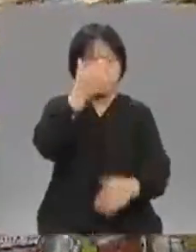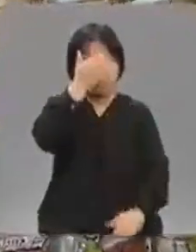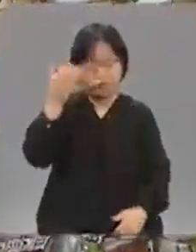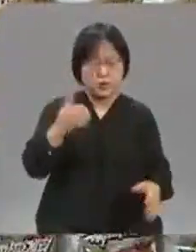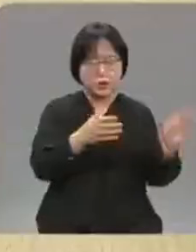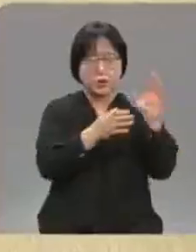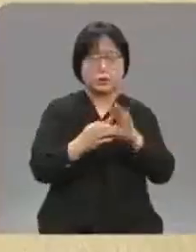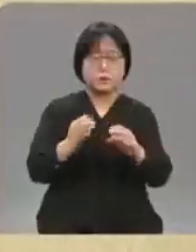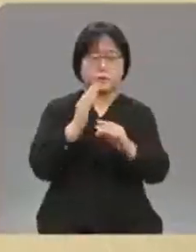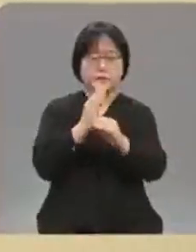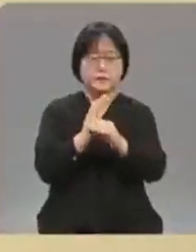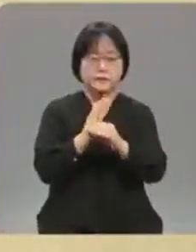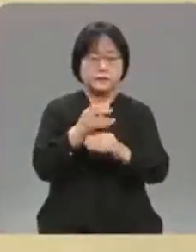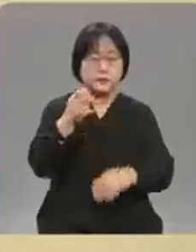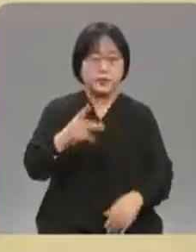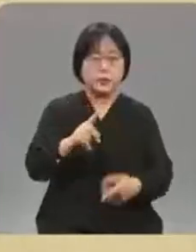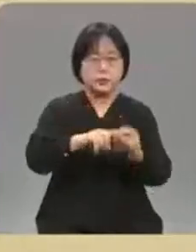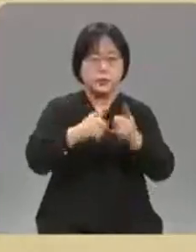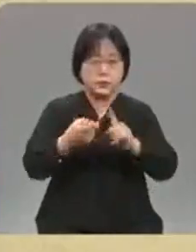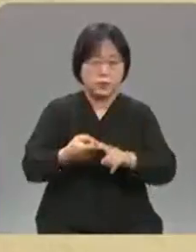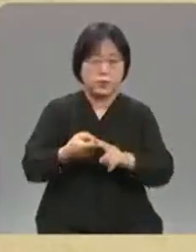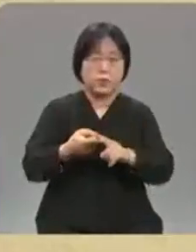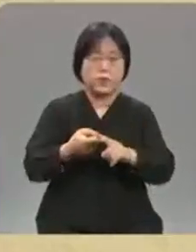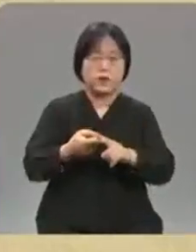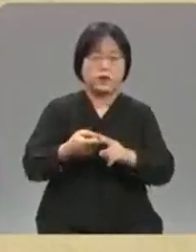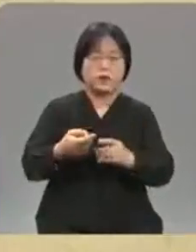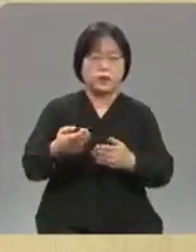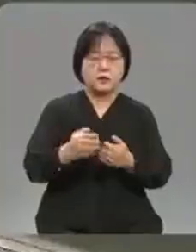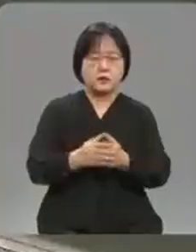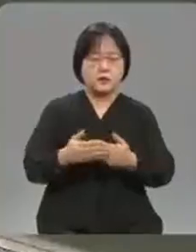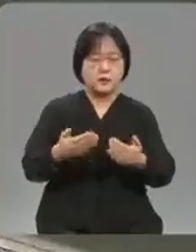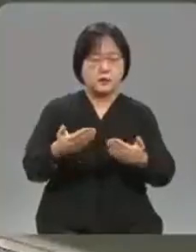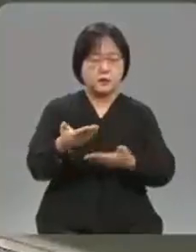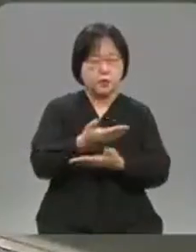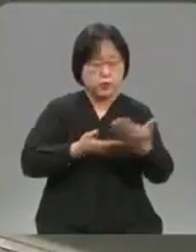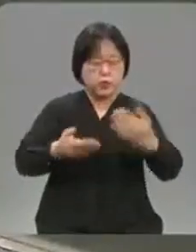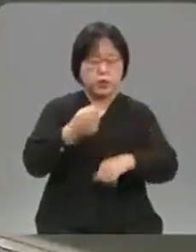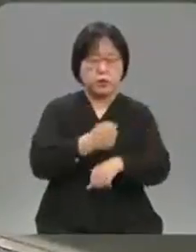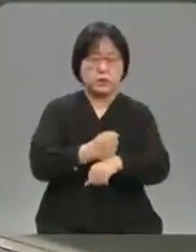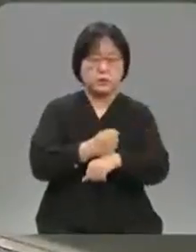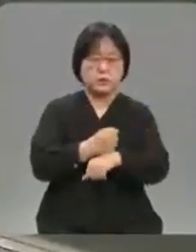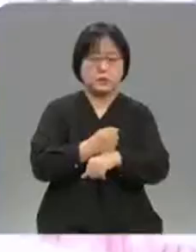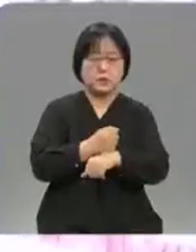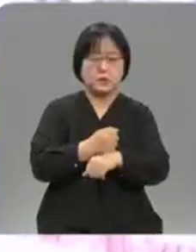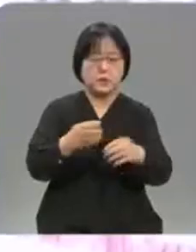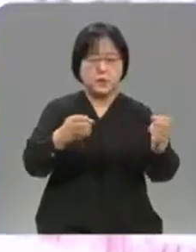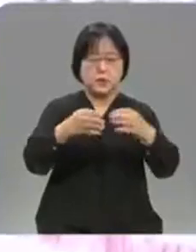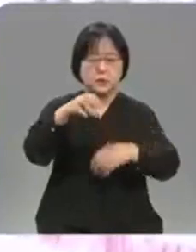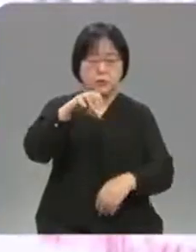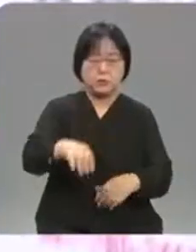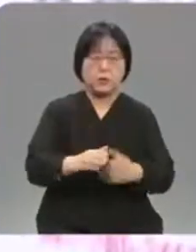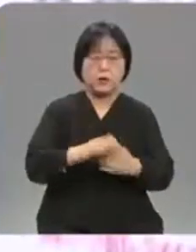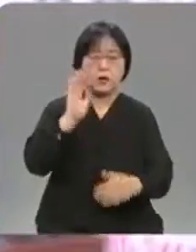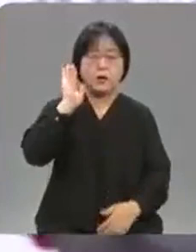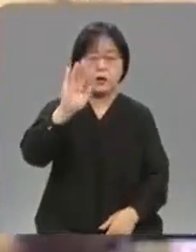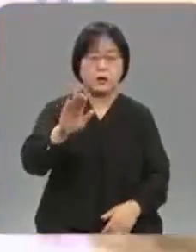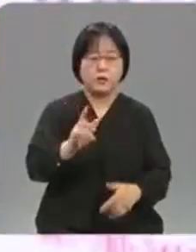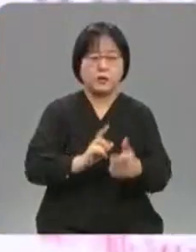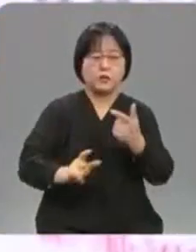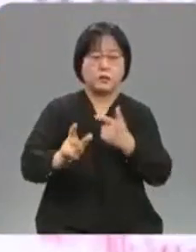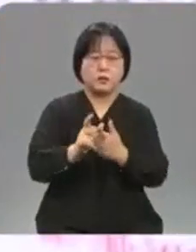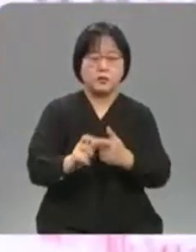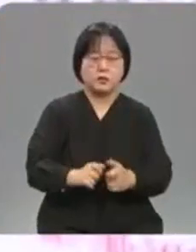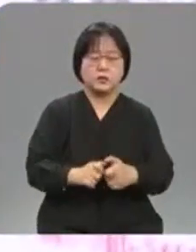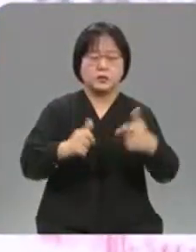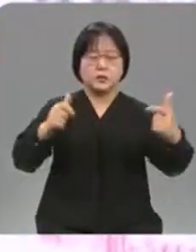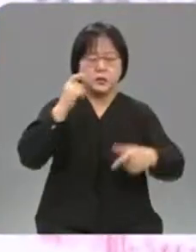이어지고 있습니다. 또 서로의 안부를 묻는 사랑방으로도 이용되면서 웃음꽃도 끊이지 않습니다. 앞으로도 더 늘어날